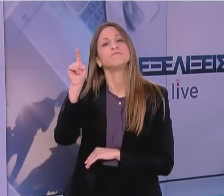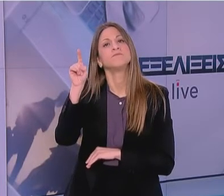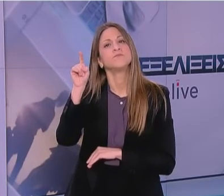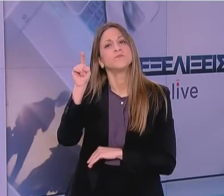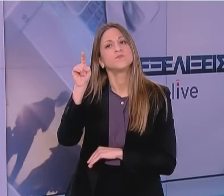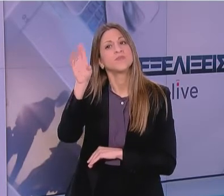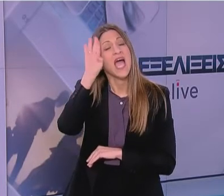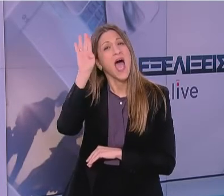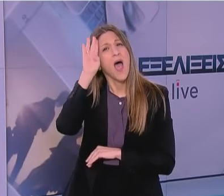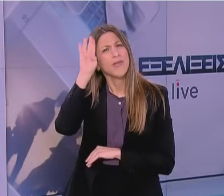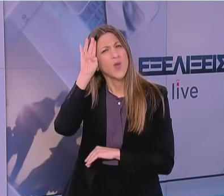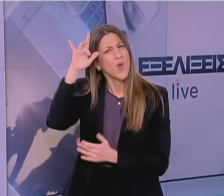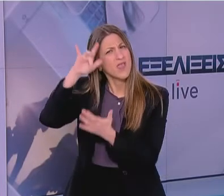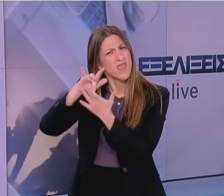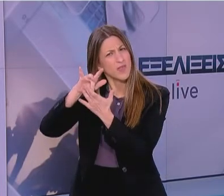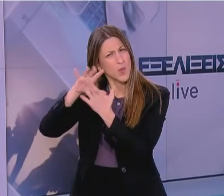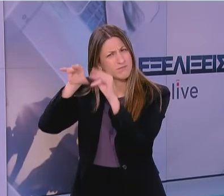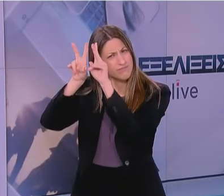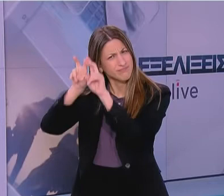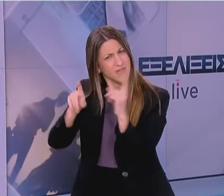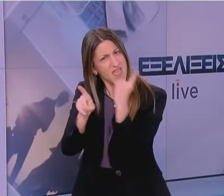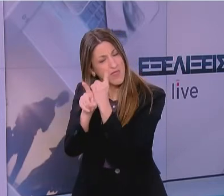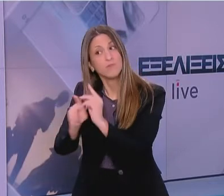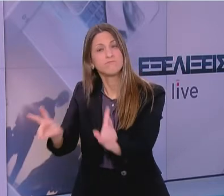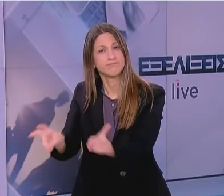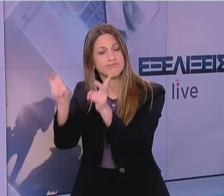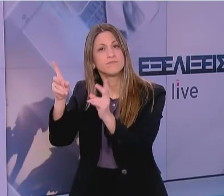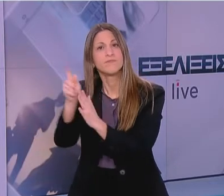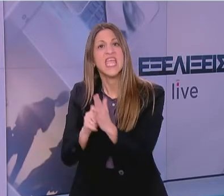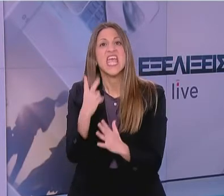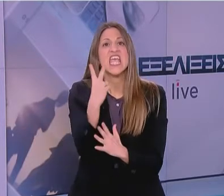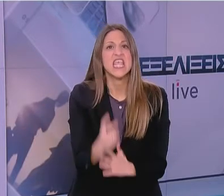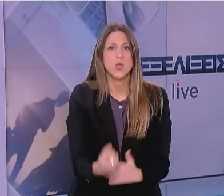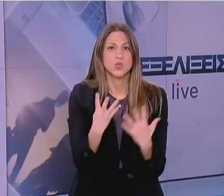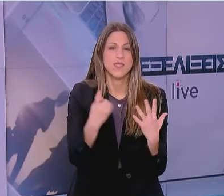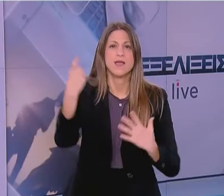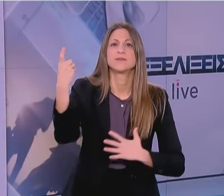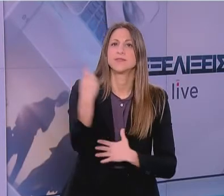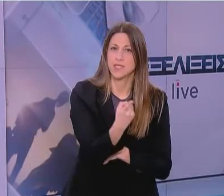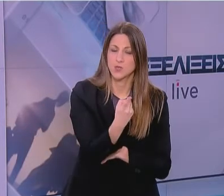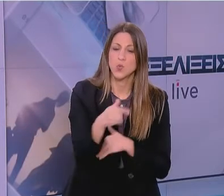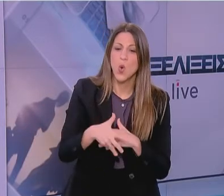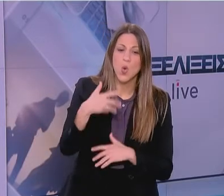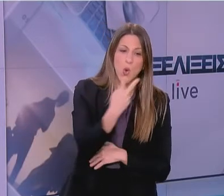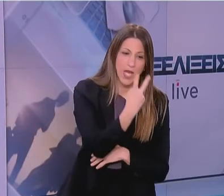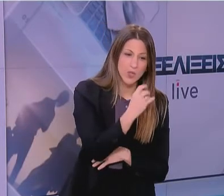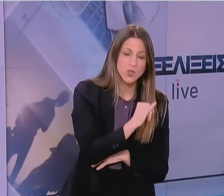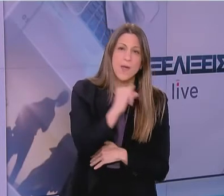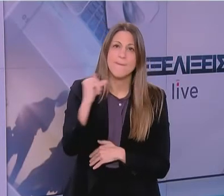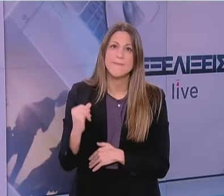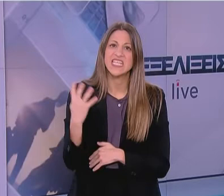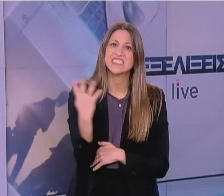το Αμερικανικό Κέντρο Πρόληψης Νοσημάτων καταγράφει 29% των περιπτώσεων της νόσης σε ηλικίες 20